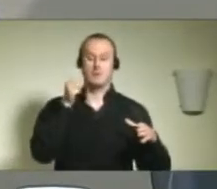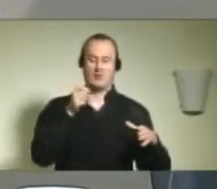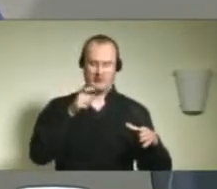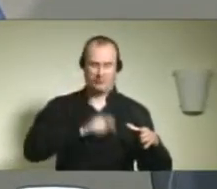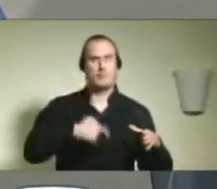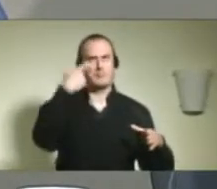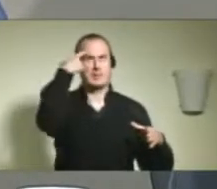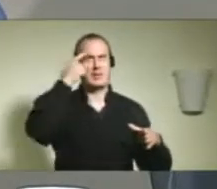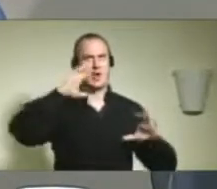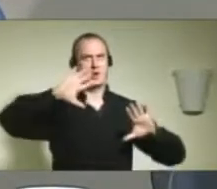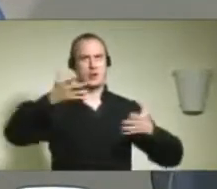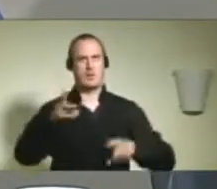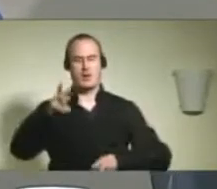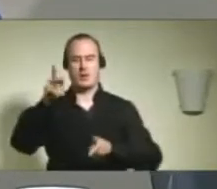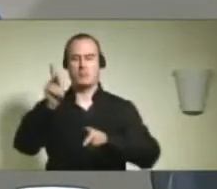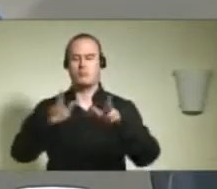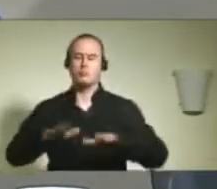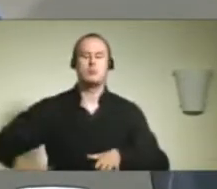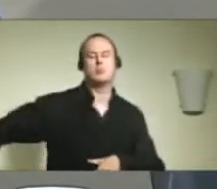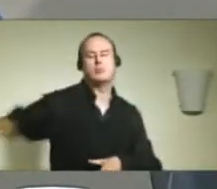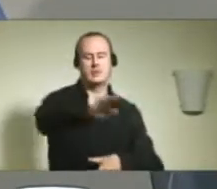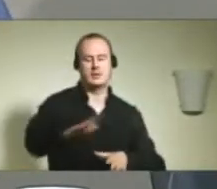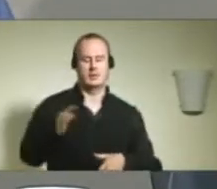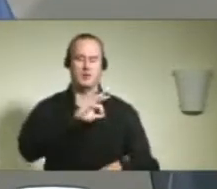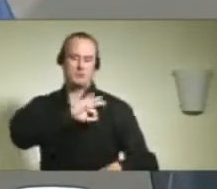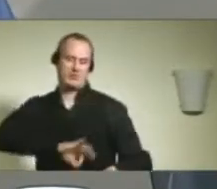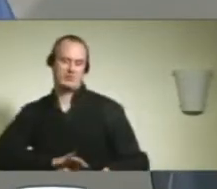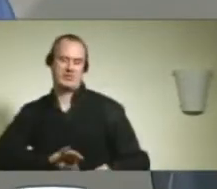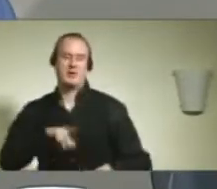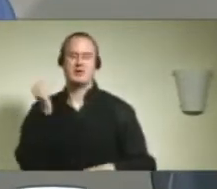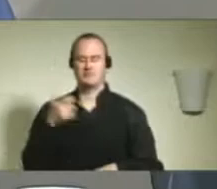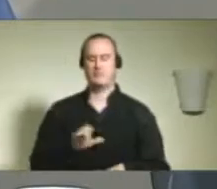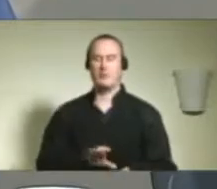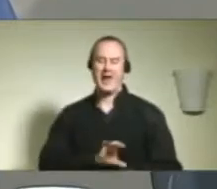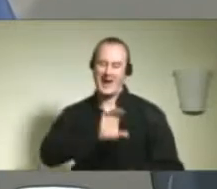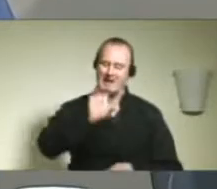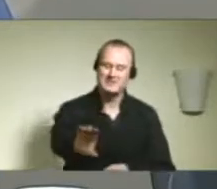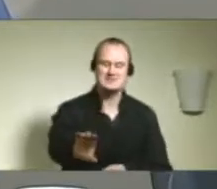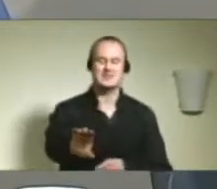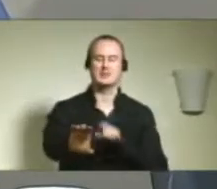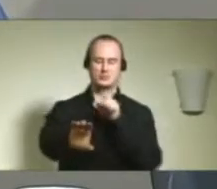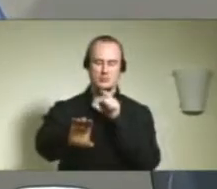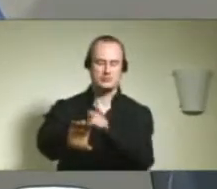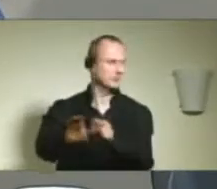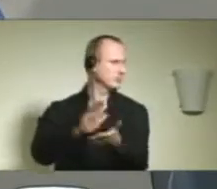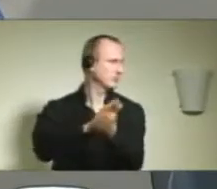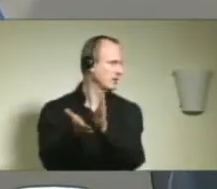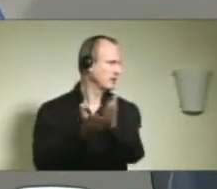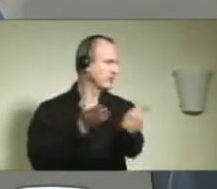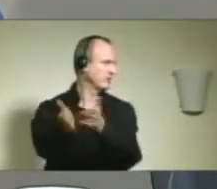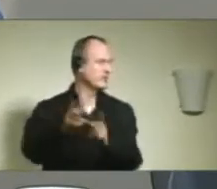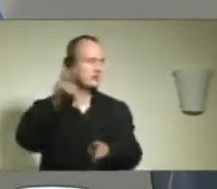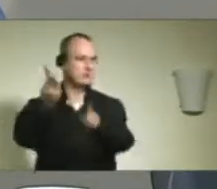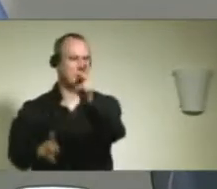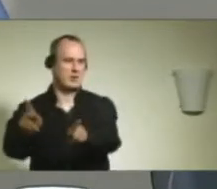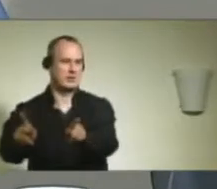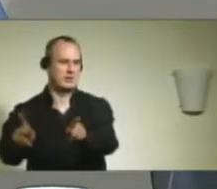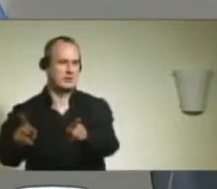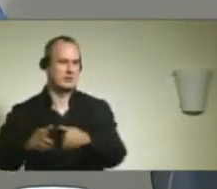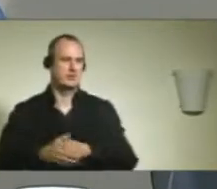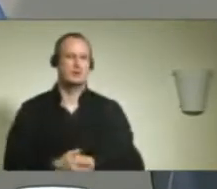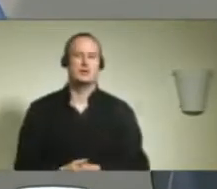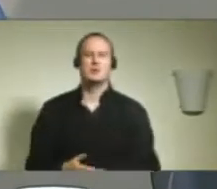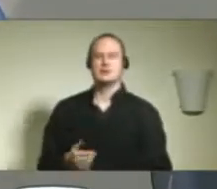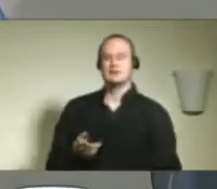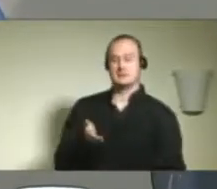grand public en investissant dans un service public. Et ce réinvestissement profiterait